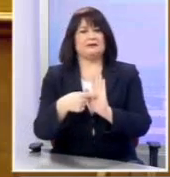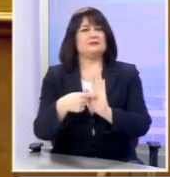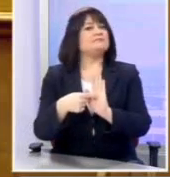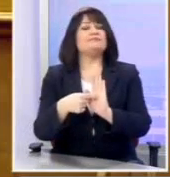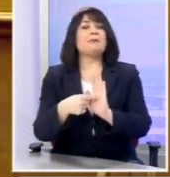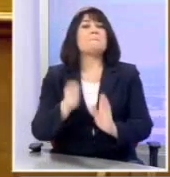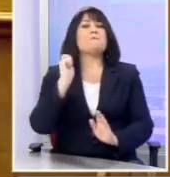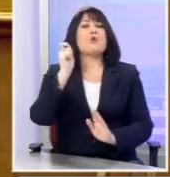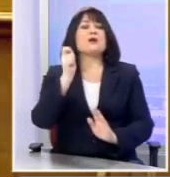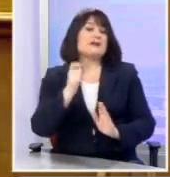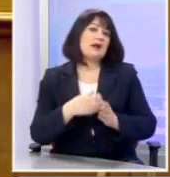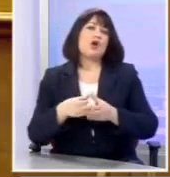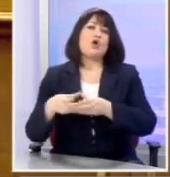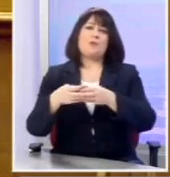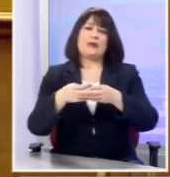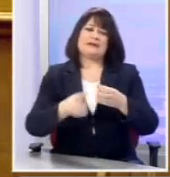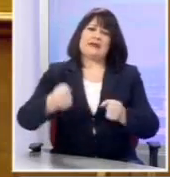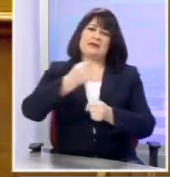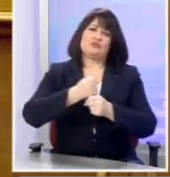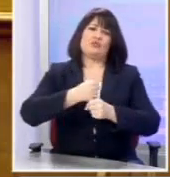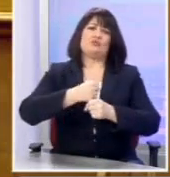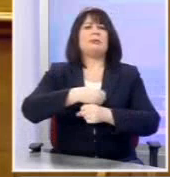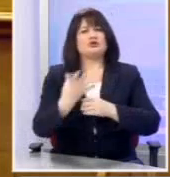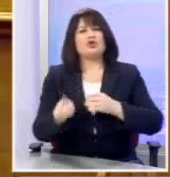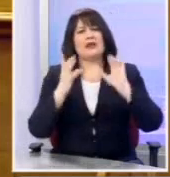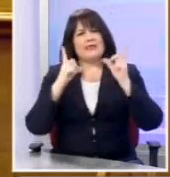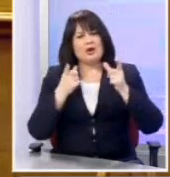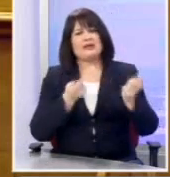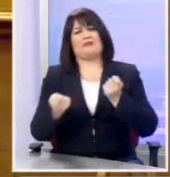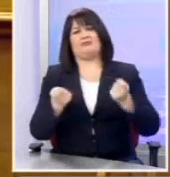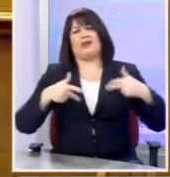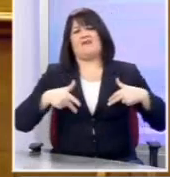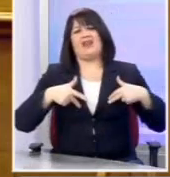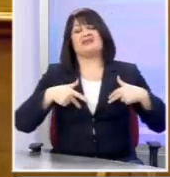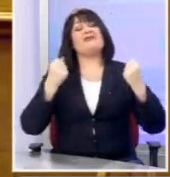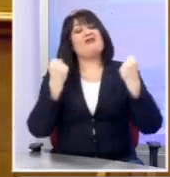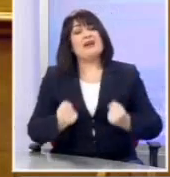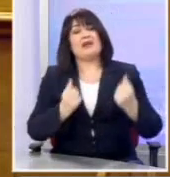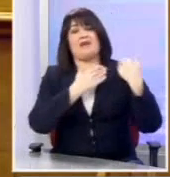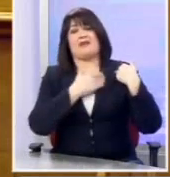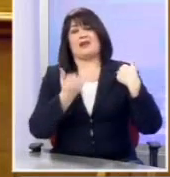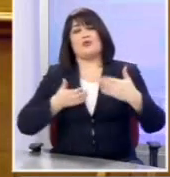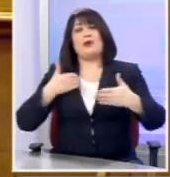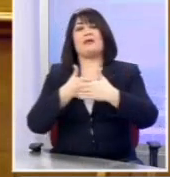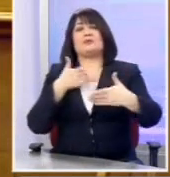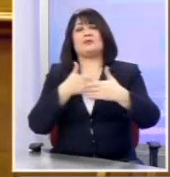τα κόμματα που κυβερνήσαν τον τόπο και έχουν τη βαριά ευθύνη για τα σημερινά αδιέξοδα.